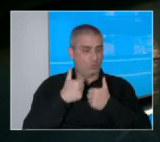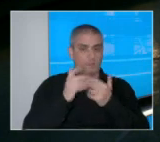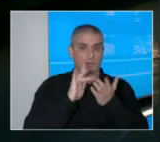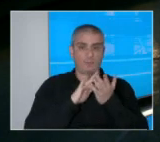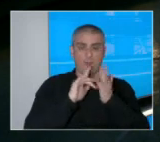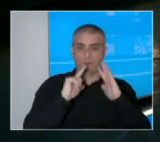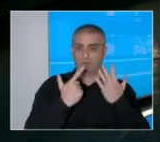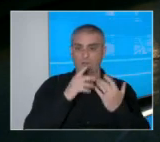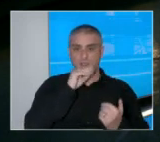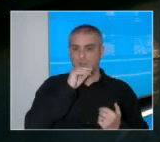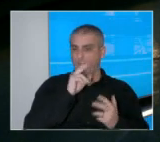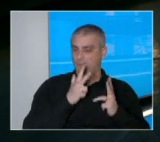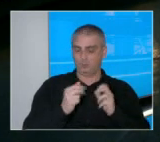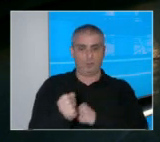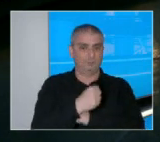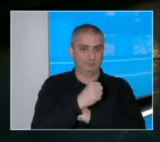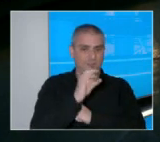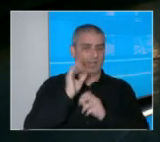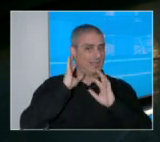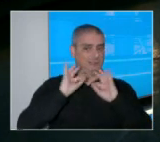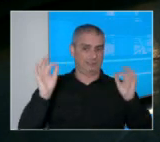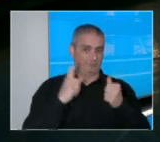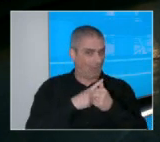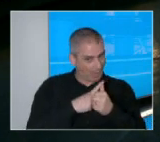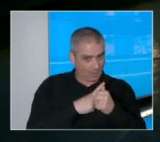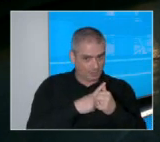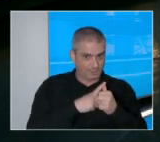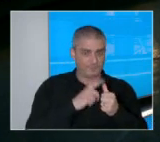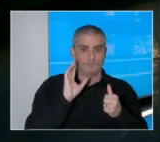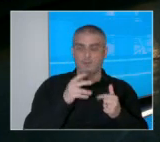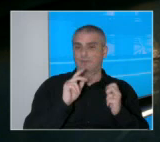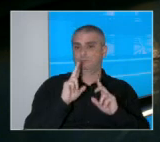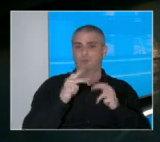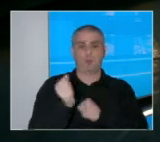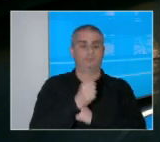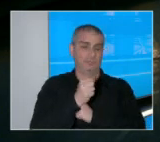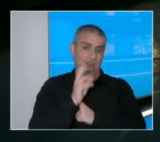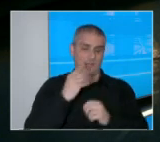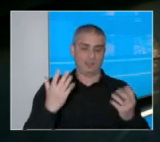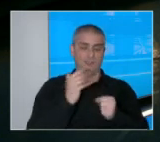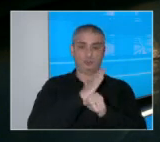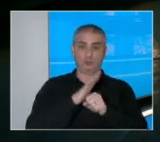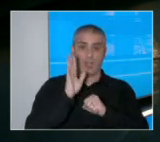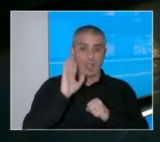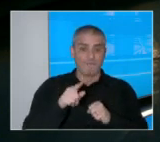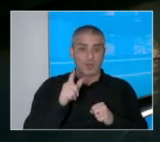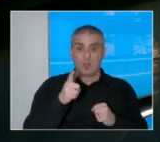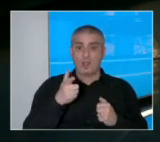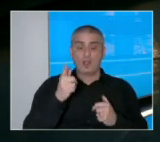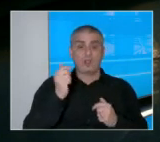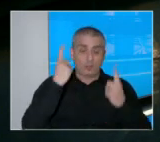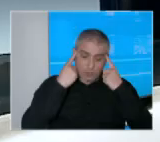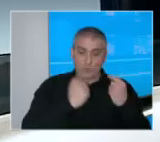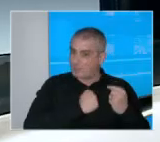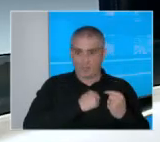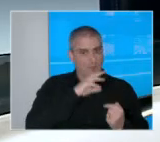במקום השביעי, שדיברה בצורה מזלזלת על הצפירה, גם בצורה מזלזלת על ניצולי השואה, אפילו נטורי